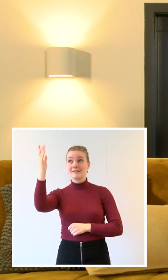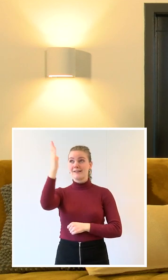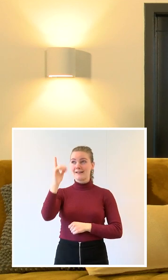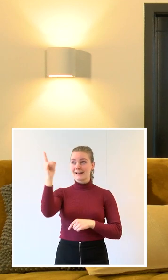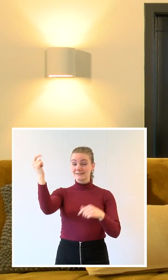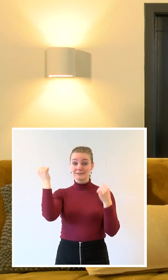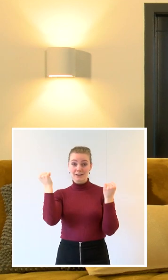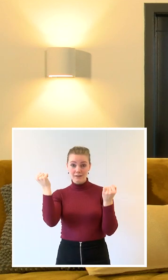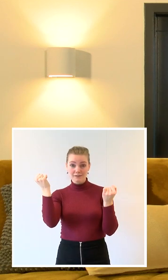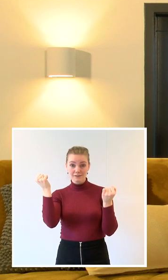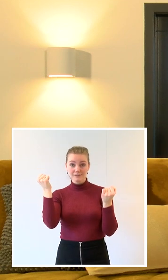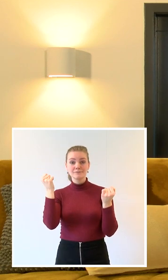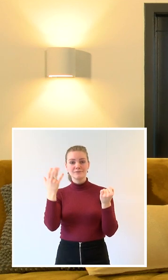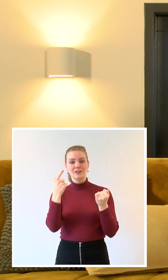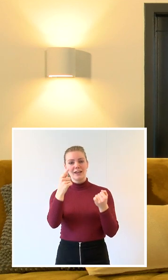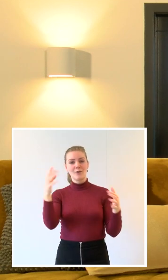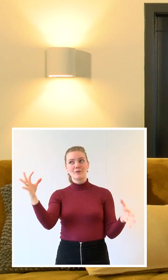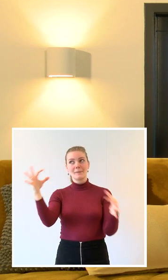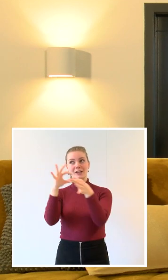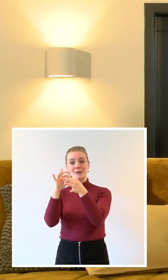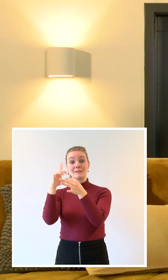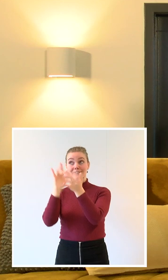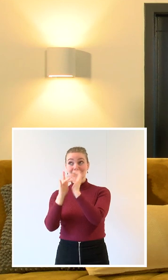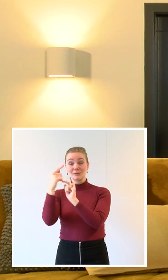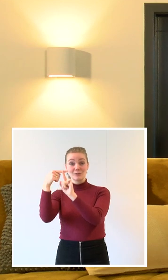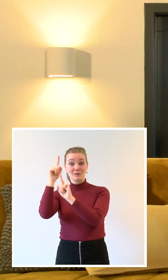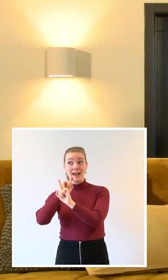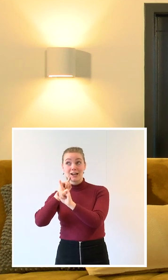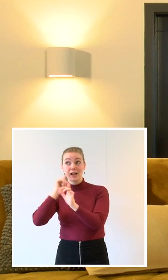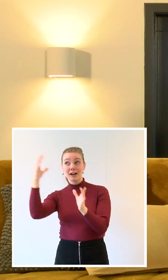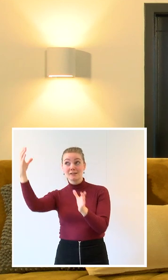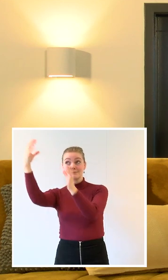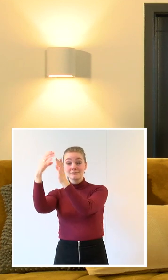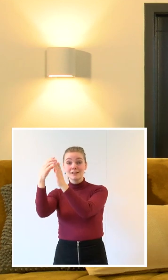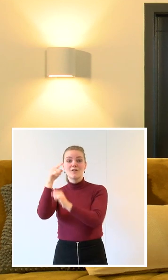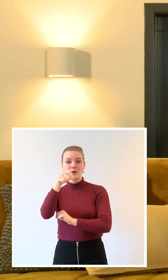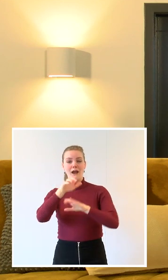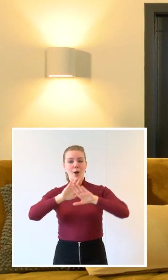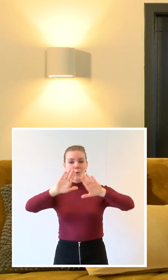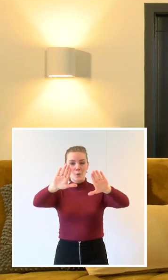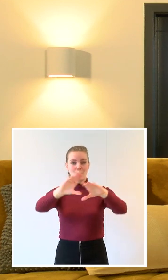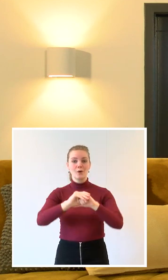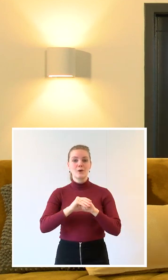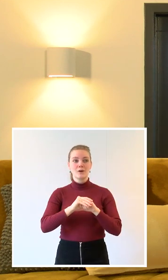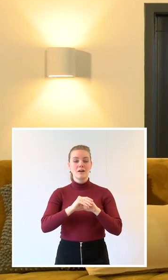die jou wil verbinden met Jezus en met zijn Vader, is er voor jou, alle dagen van je